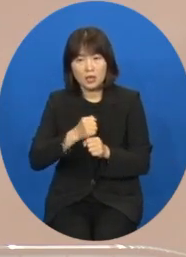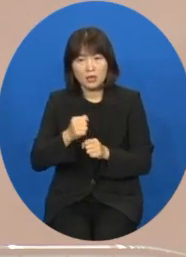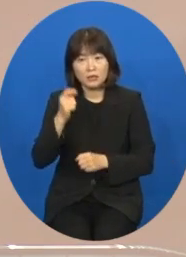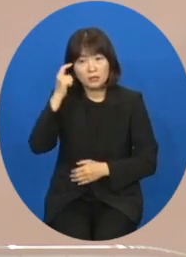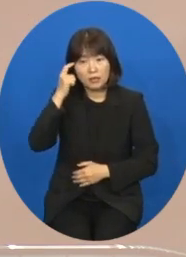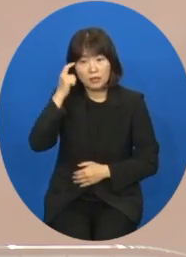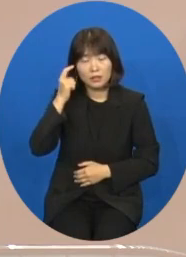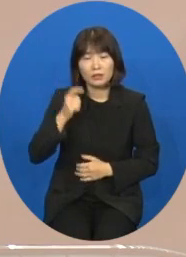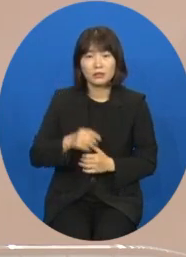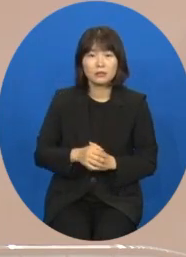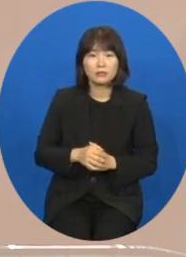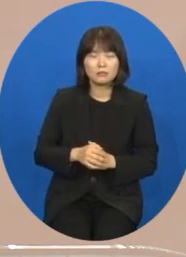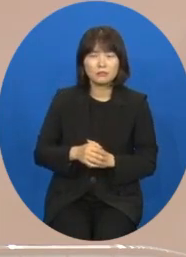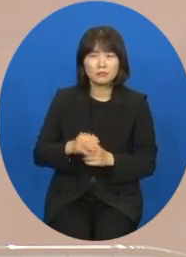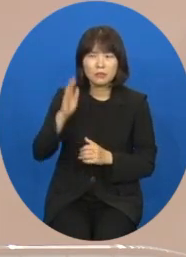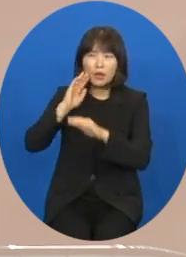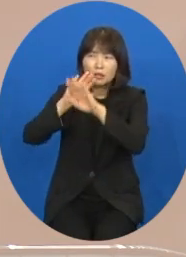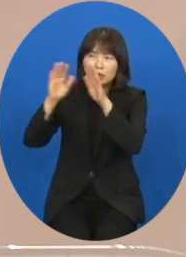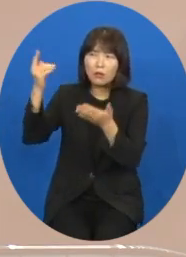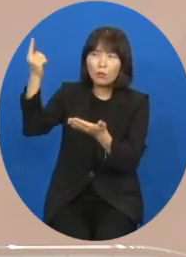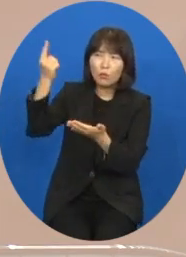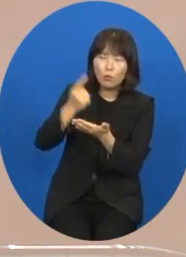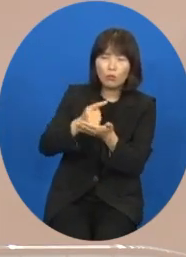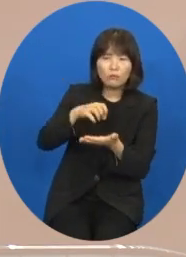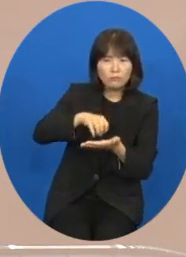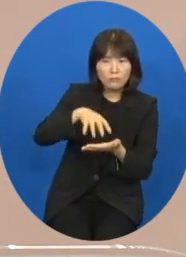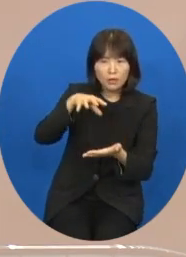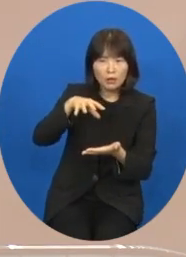생각합니다. 왜냐하면 하늘에서 내려온 빵이라니.